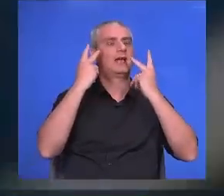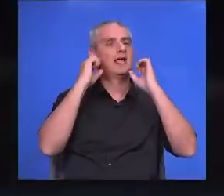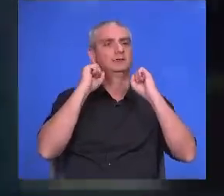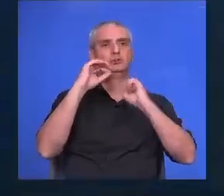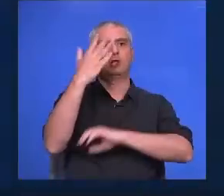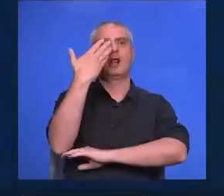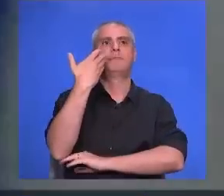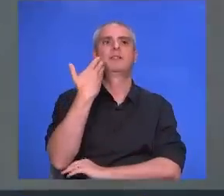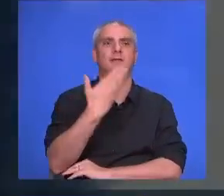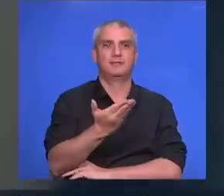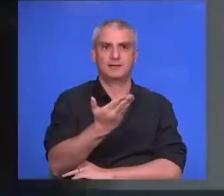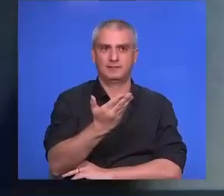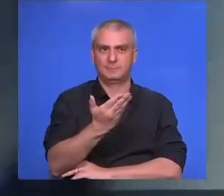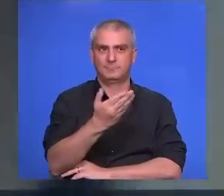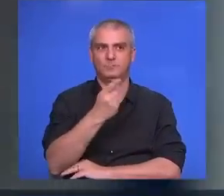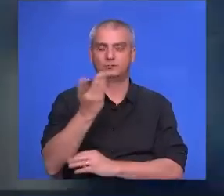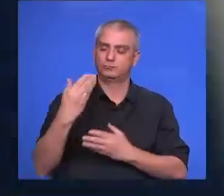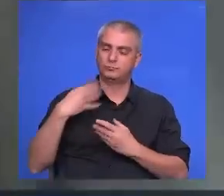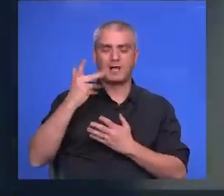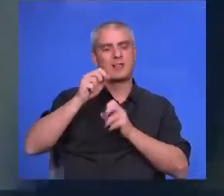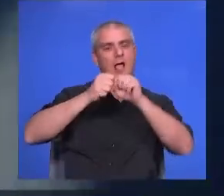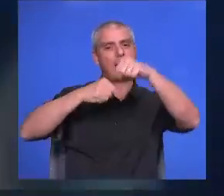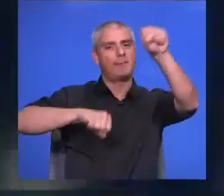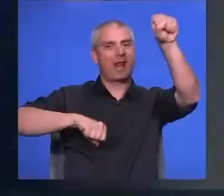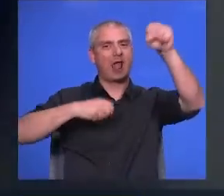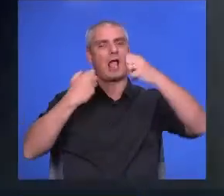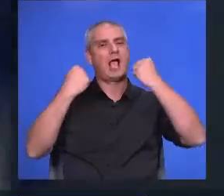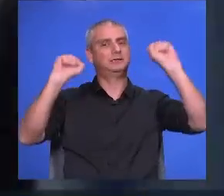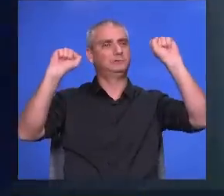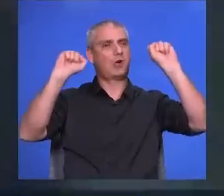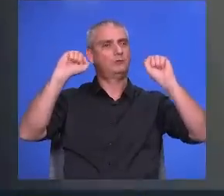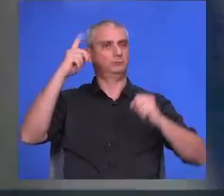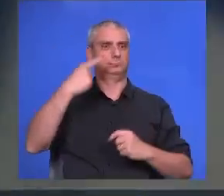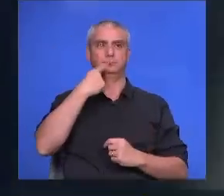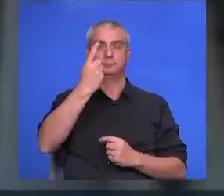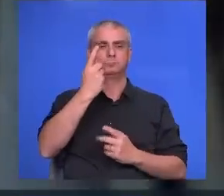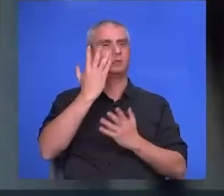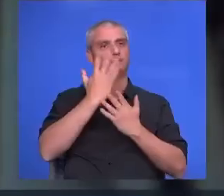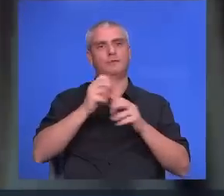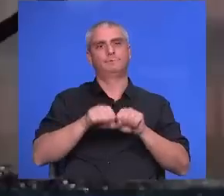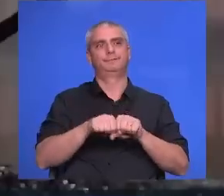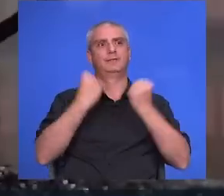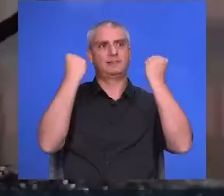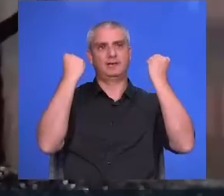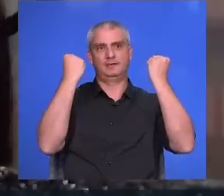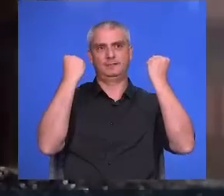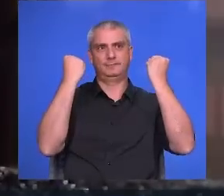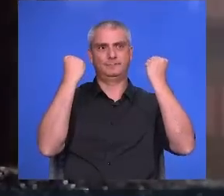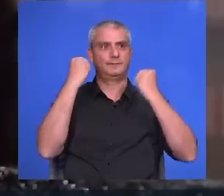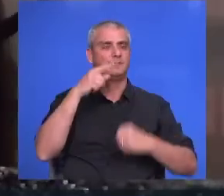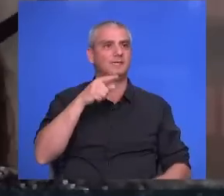המדינה, שהותוו בהכרזת העצמאות, הולך ומתערער.